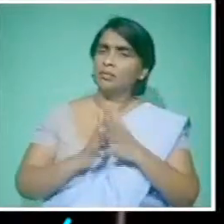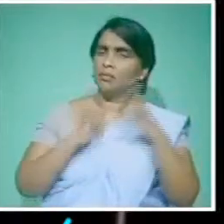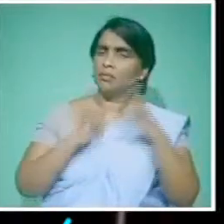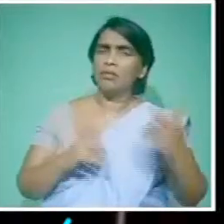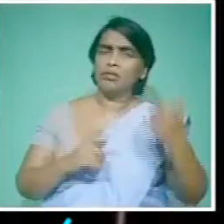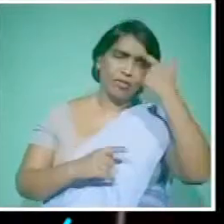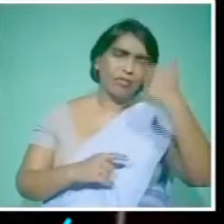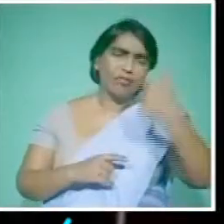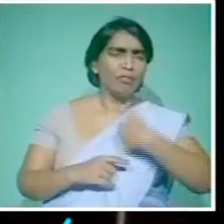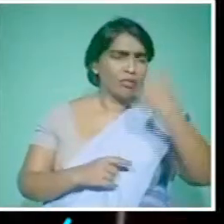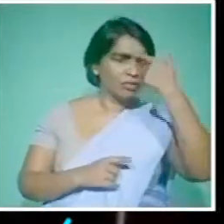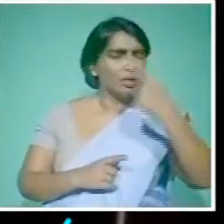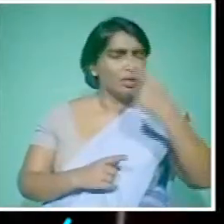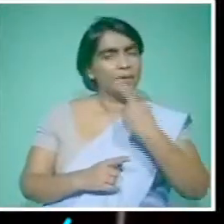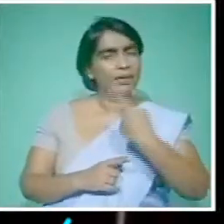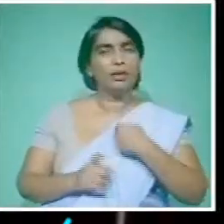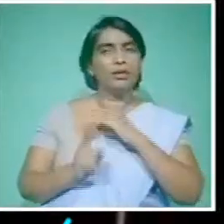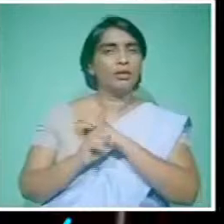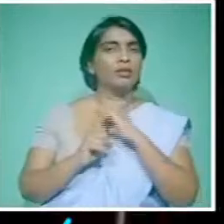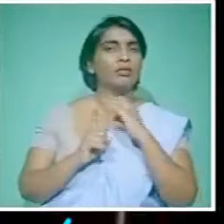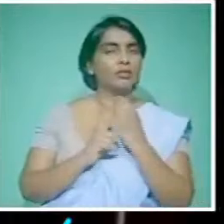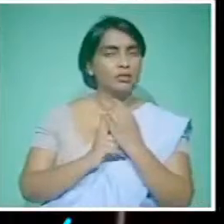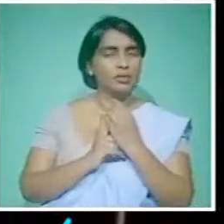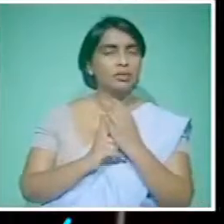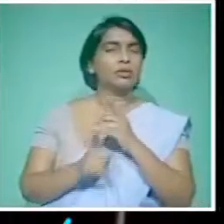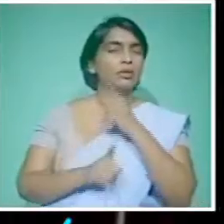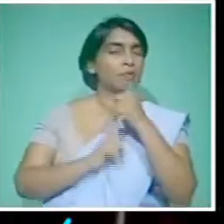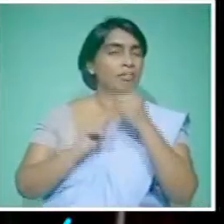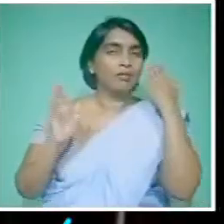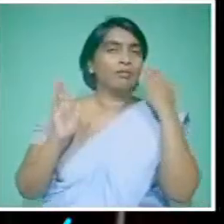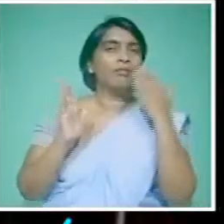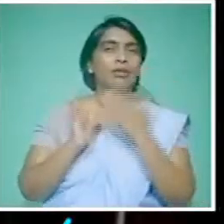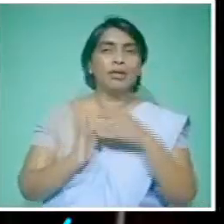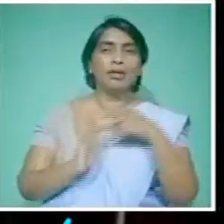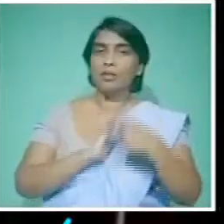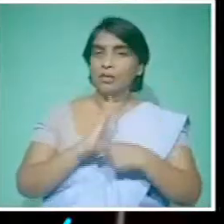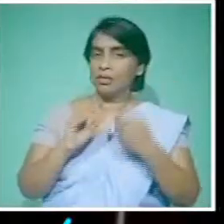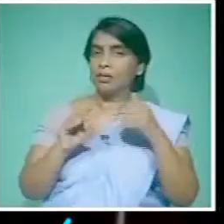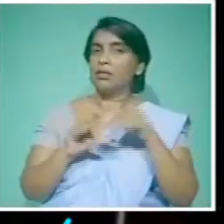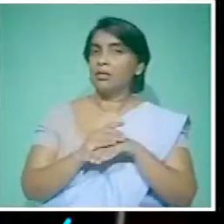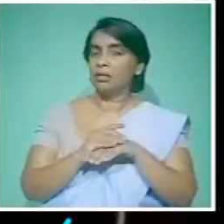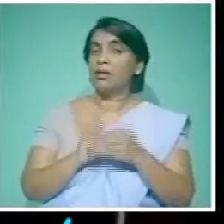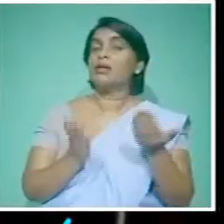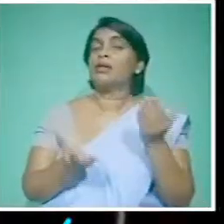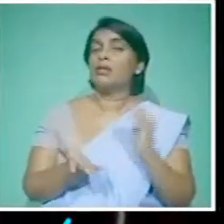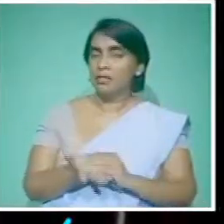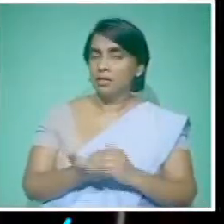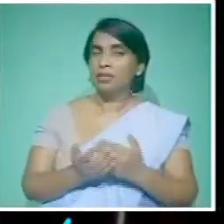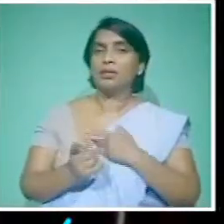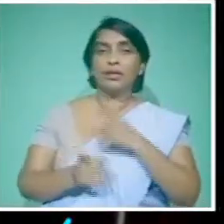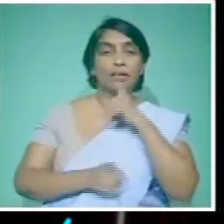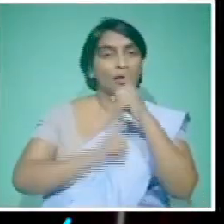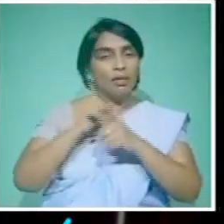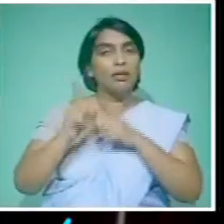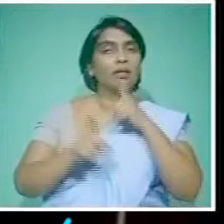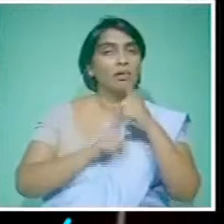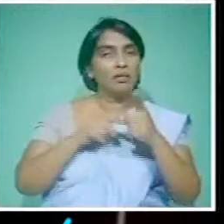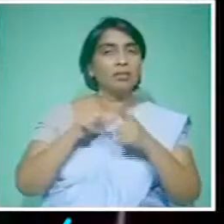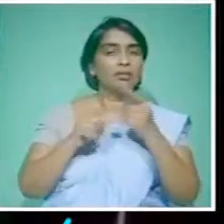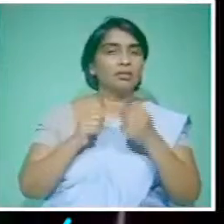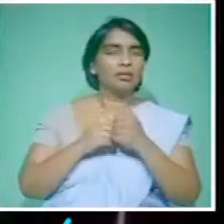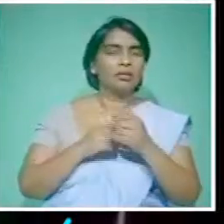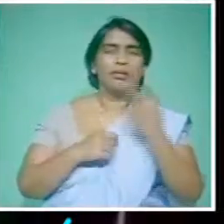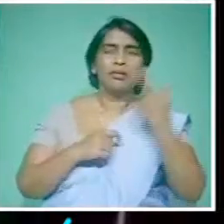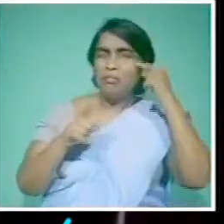වගේ කතා කිව්වත් මේ සංස්කෘතිකයි මේ දේවල් ගැන මේ රට තුල Nevata tapi kata kerakar, wa meka